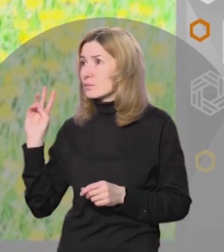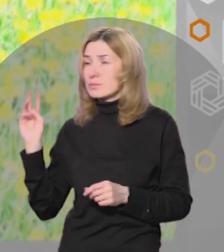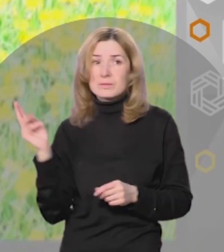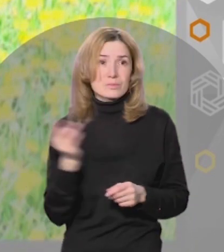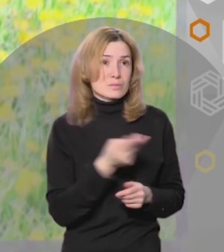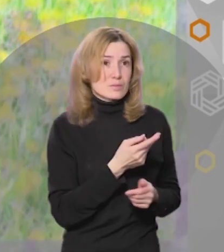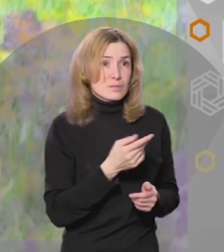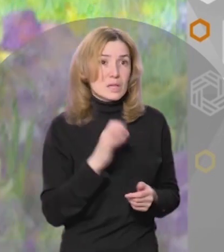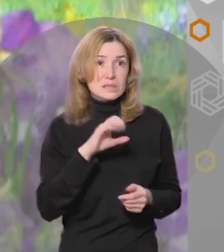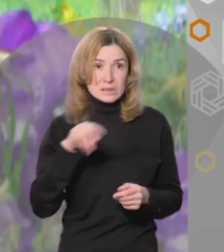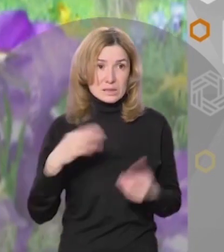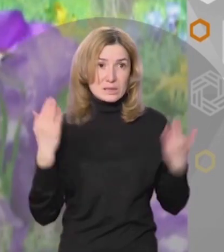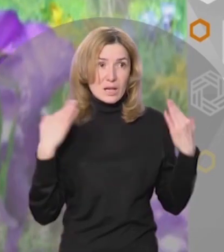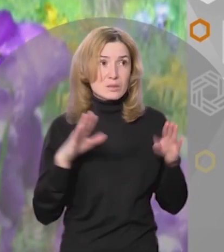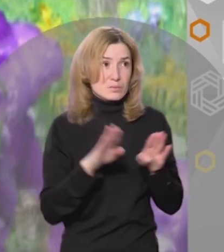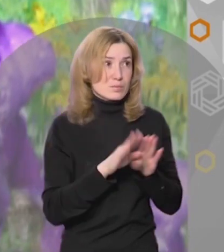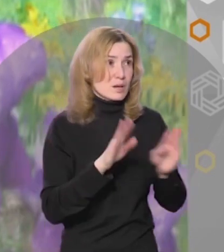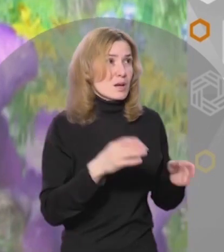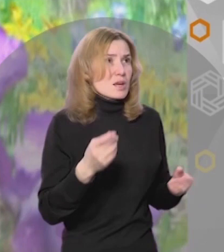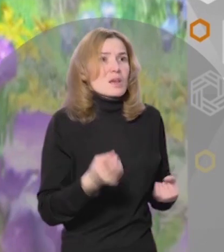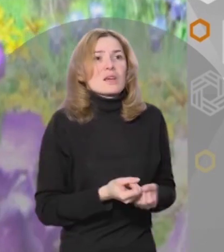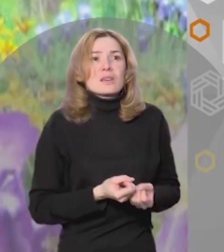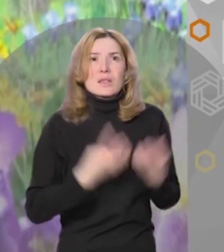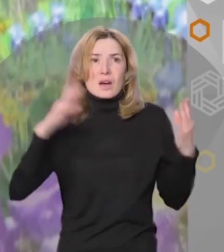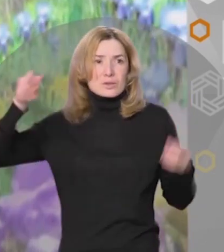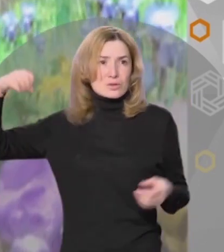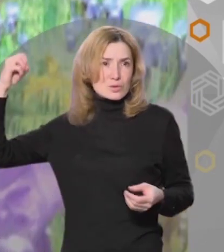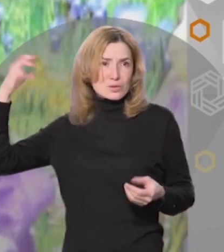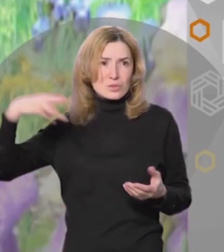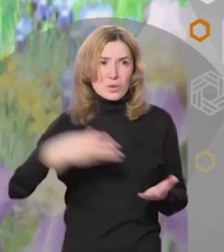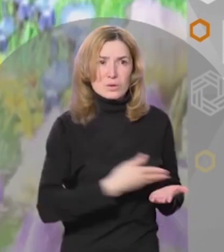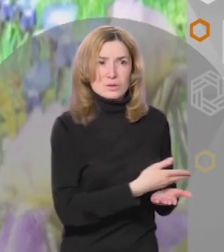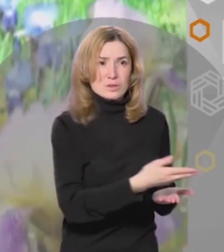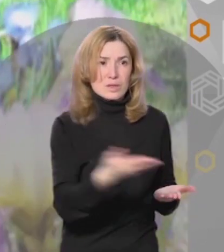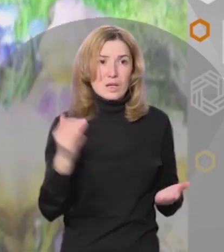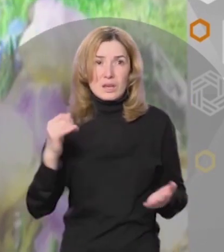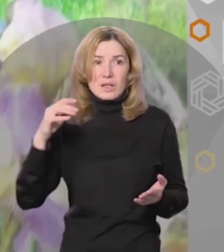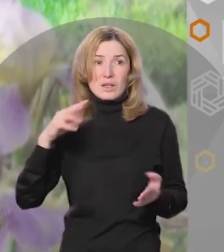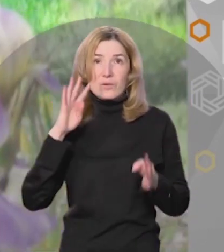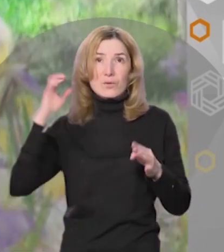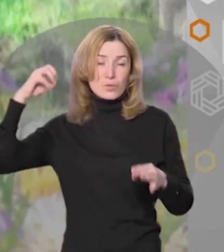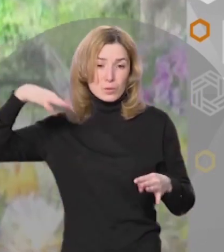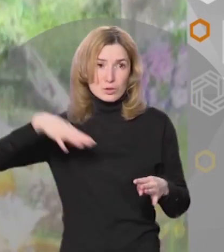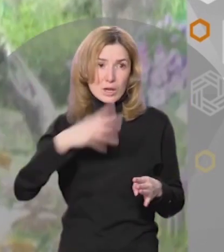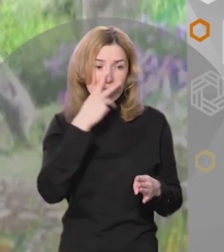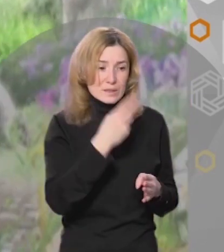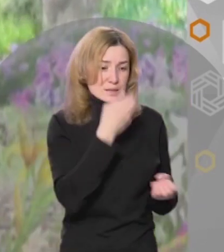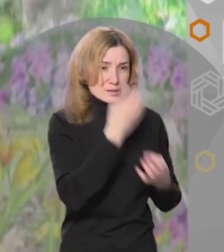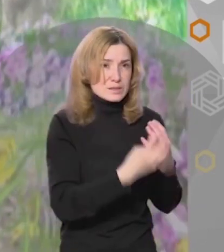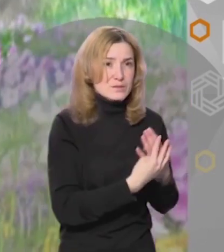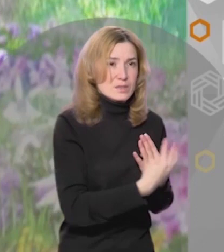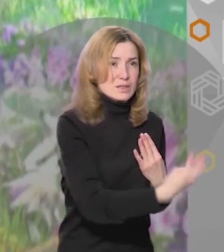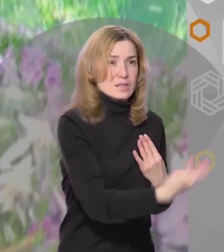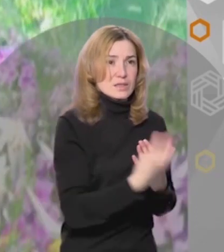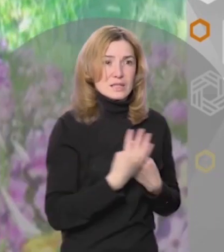оглянулась. Сад был весь залит ярким полуденным солнцем. В его лучах весело пестрели